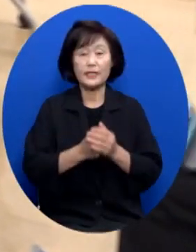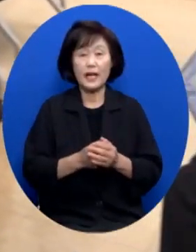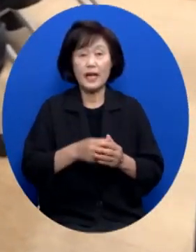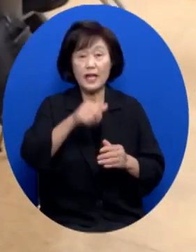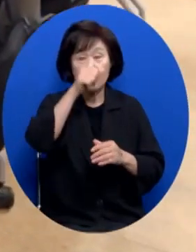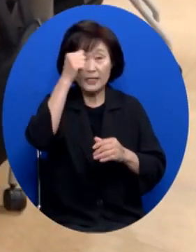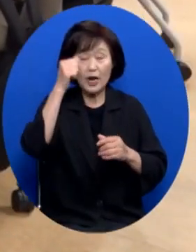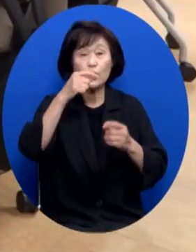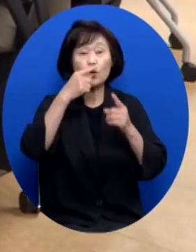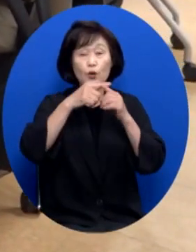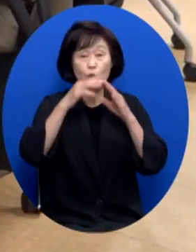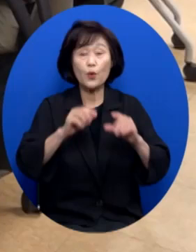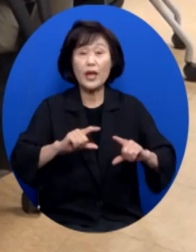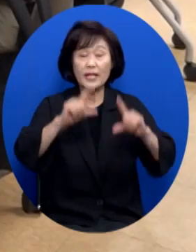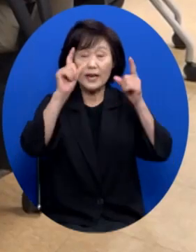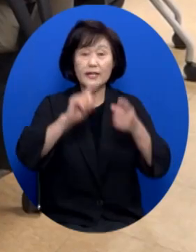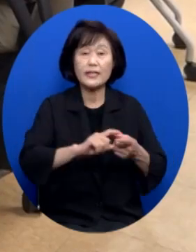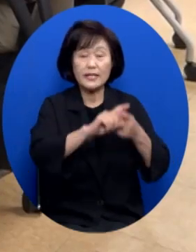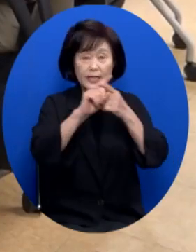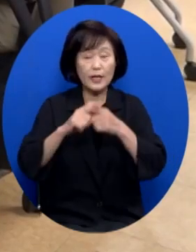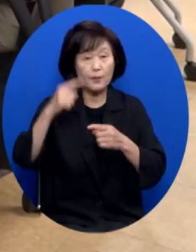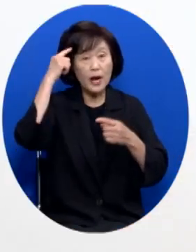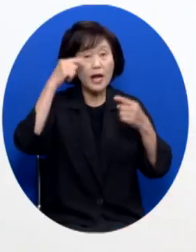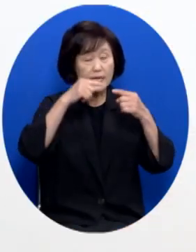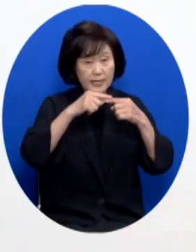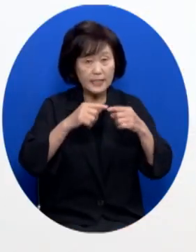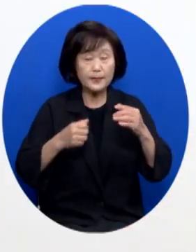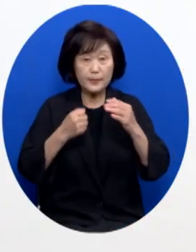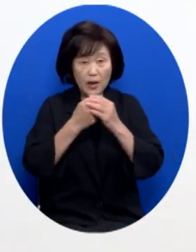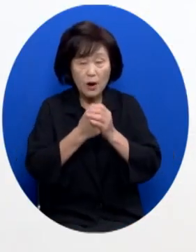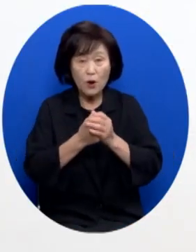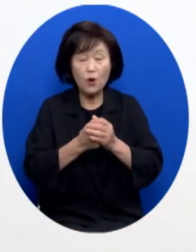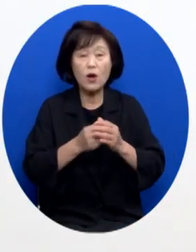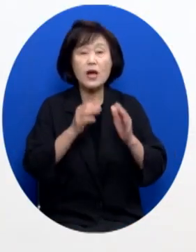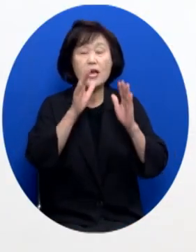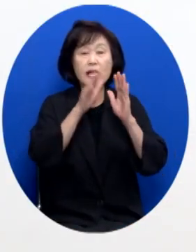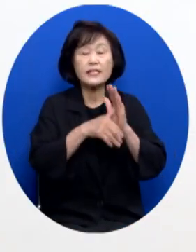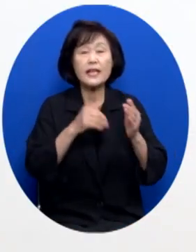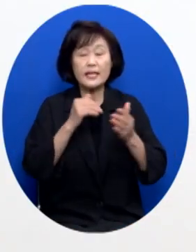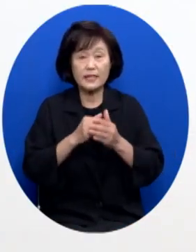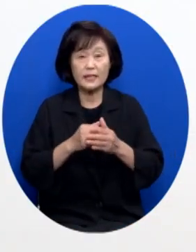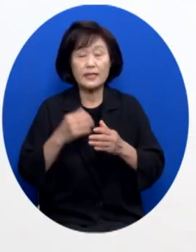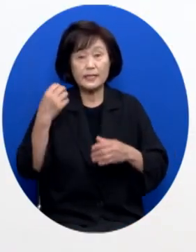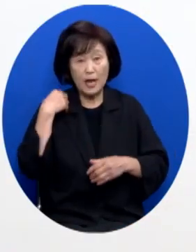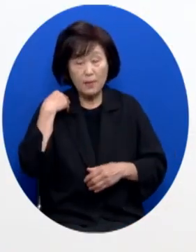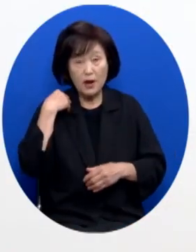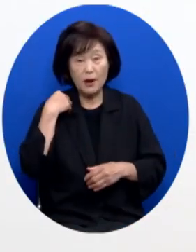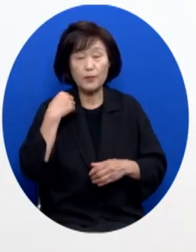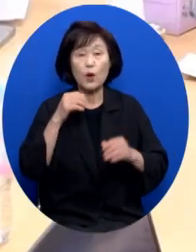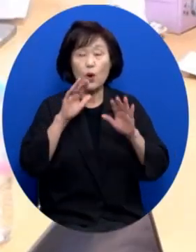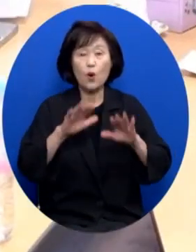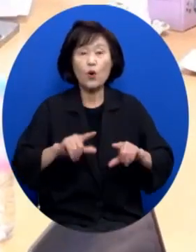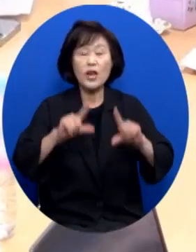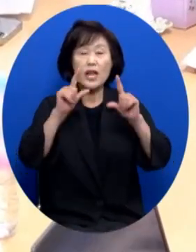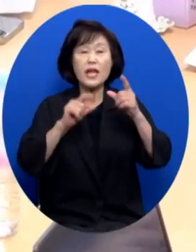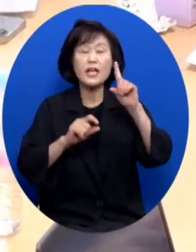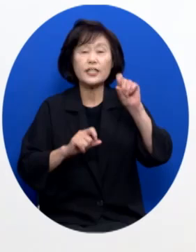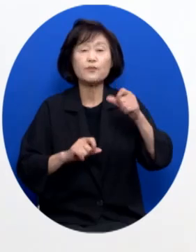장로교회 날은 장로교단의 연합과 일치를 다짐하고 시대적 사명을 되새기는 자리로 올해 16회째를